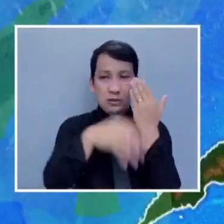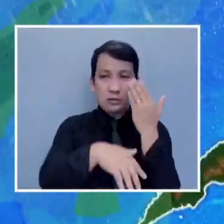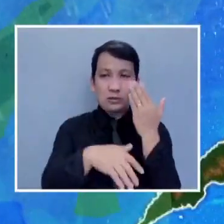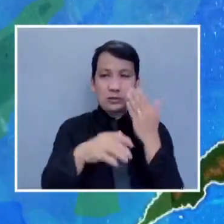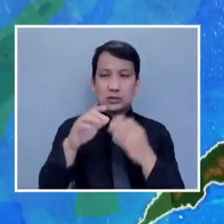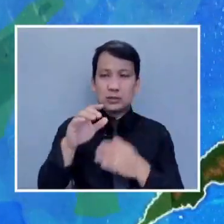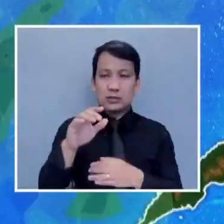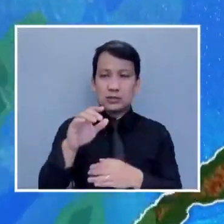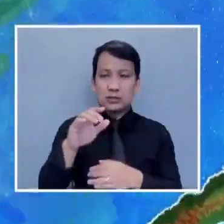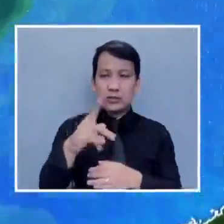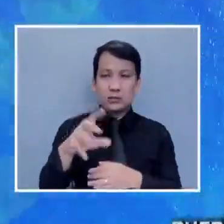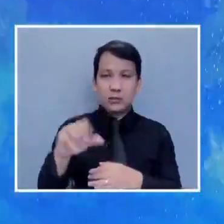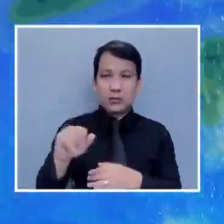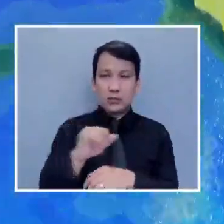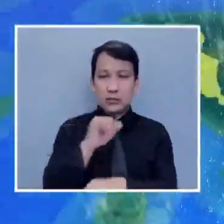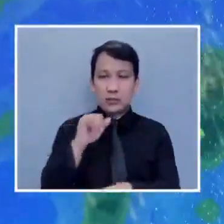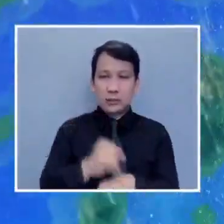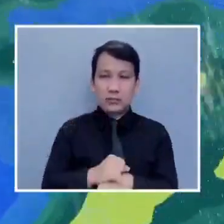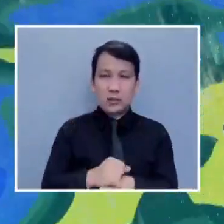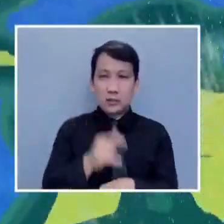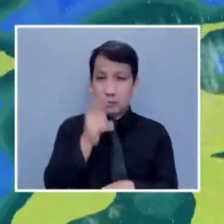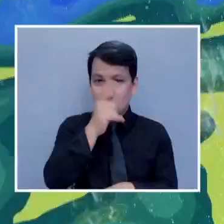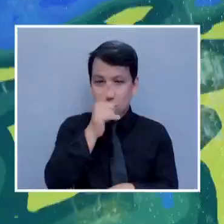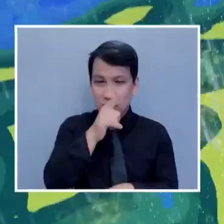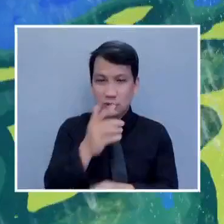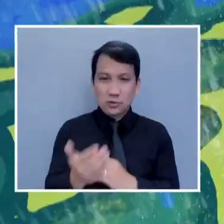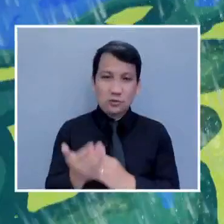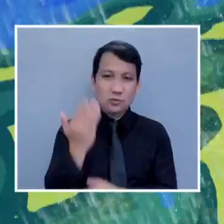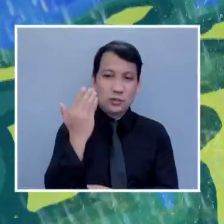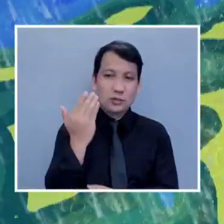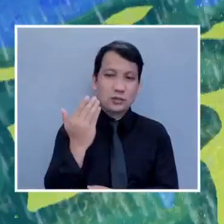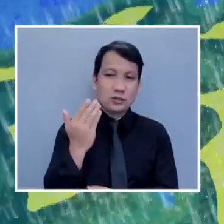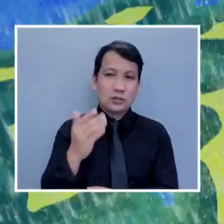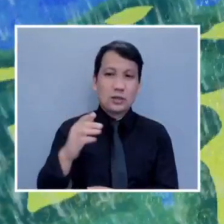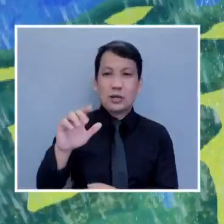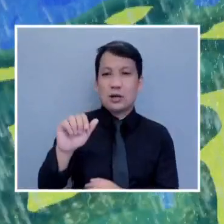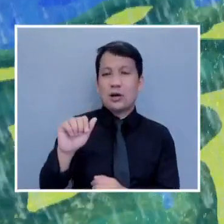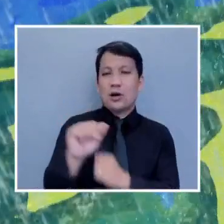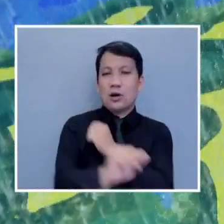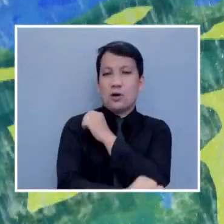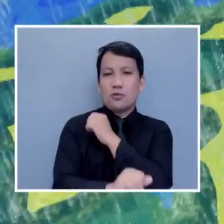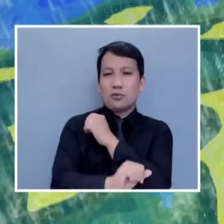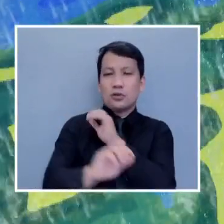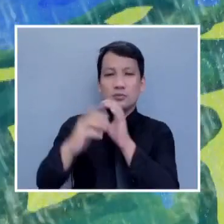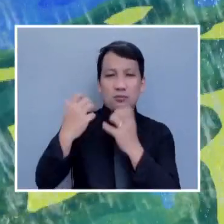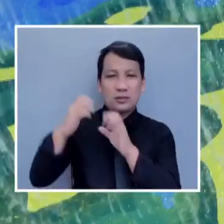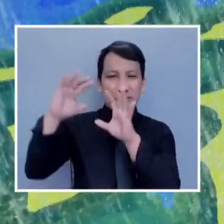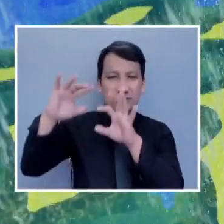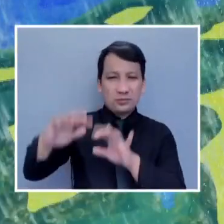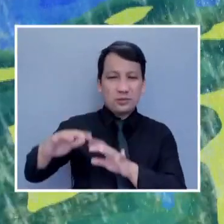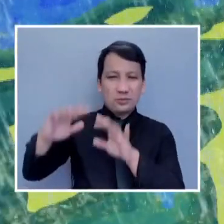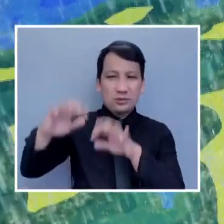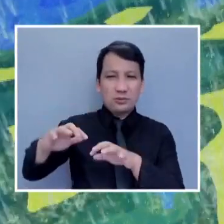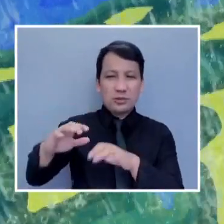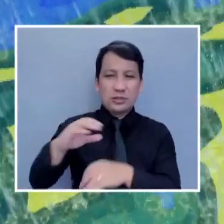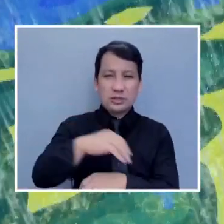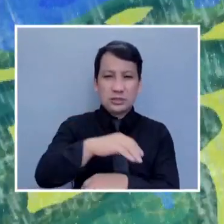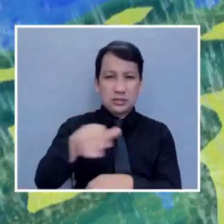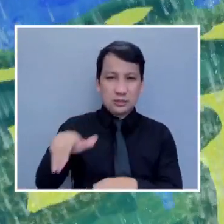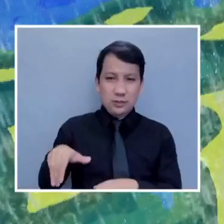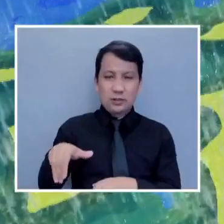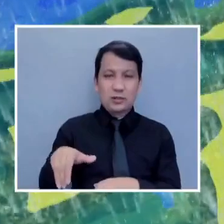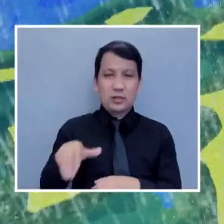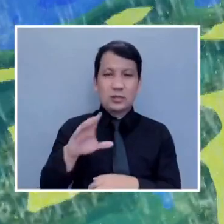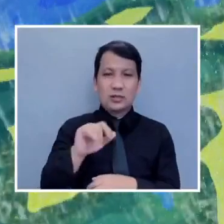Islands. Sa Luzon, may malalakas na ulan sa umaga dito sa Aurora at meron ding mga pag-ulan sa ilang bahagi ng Cagayan Valley,